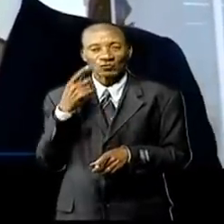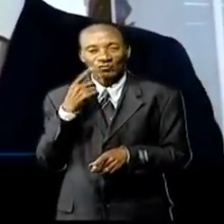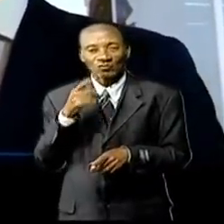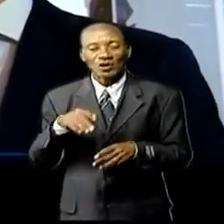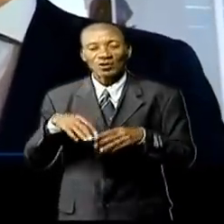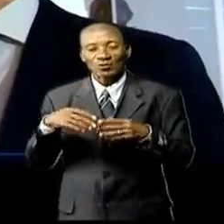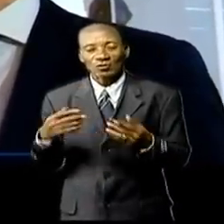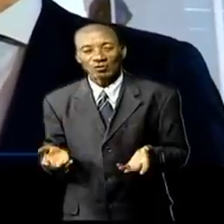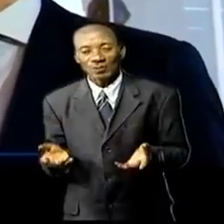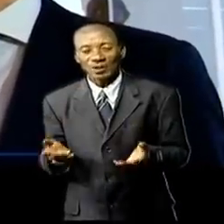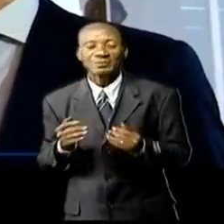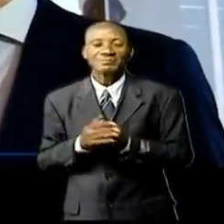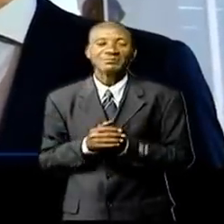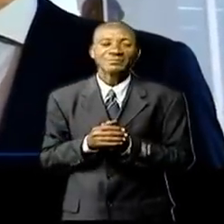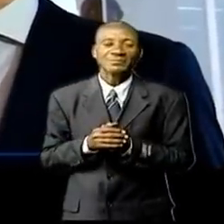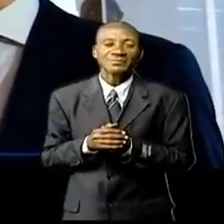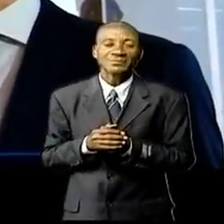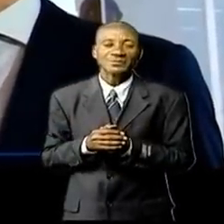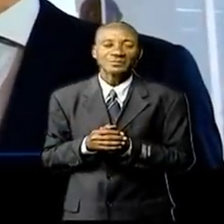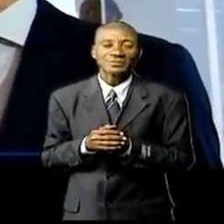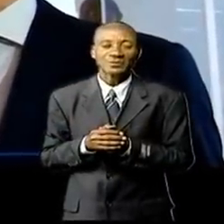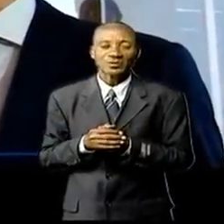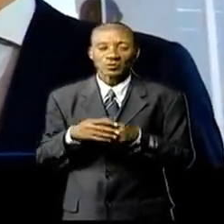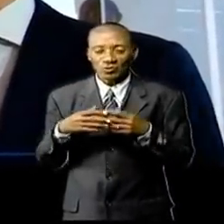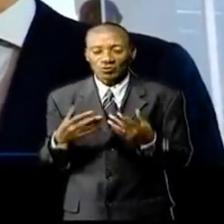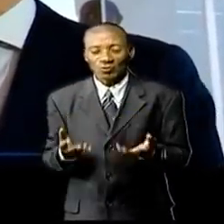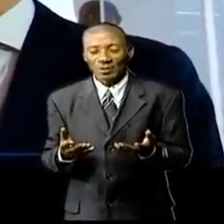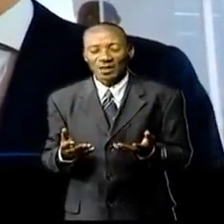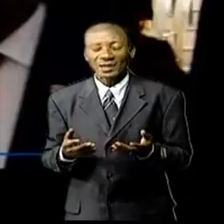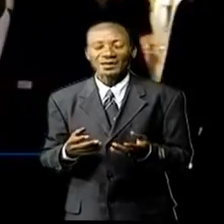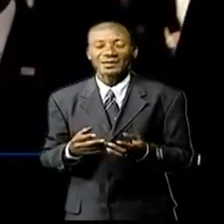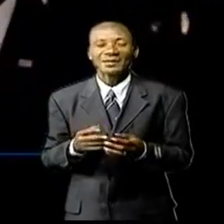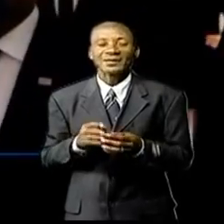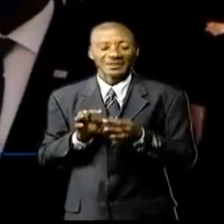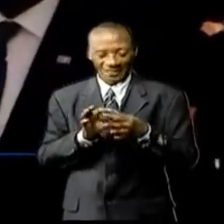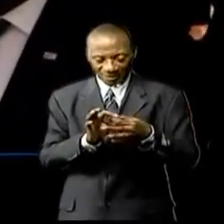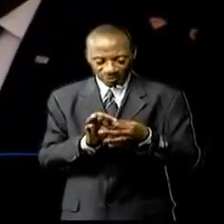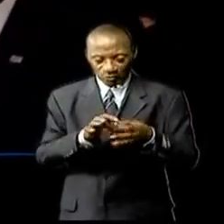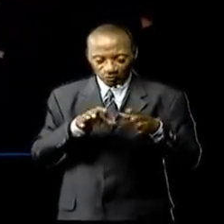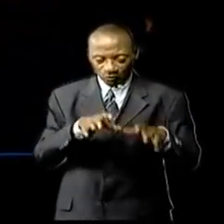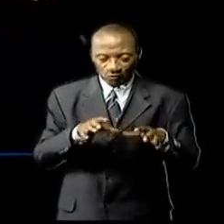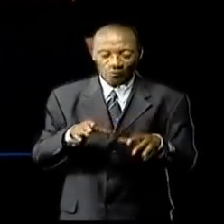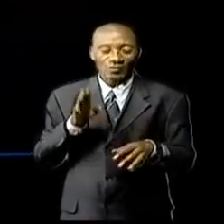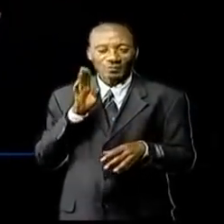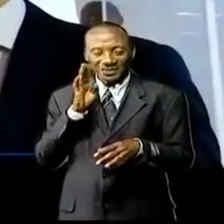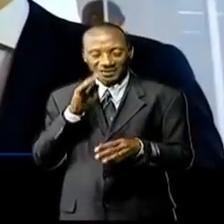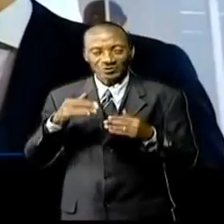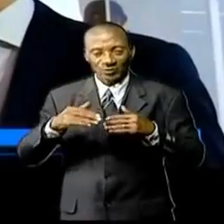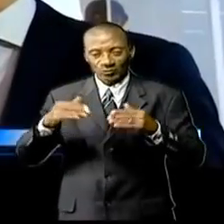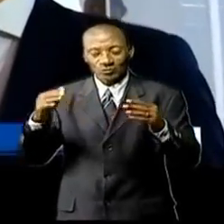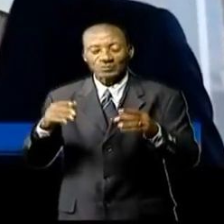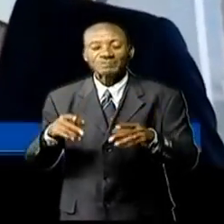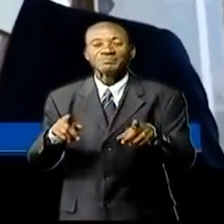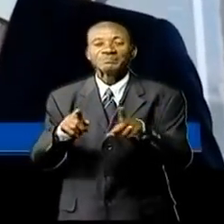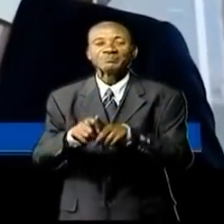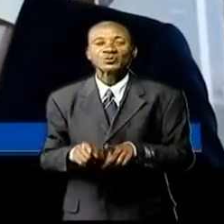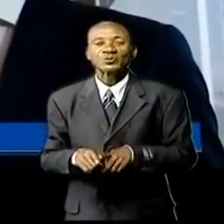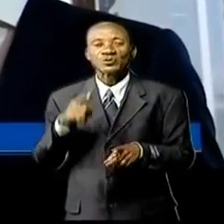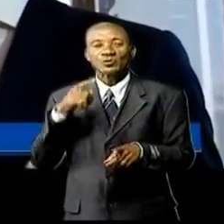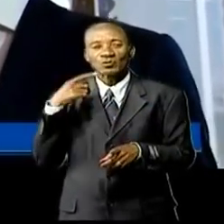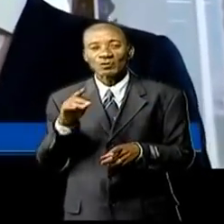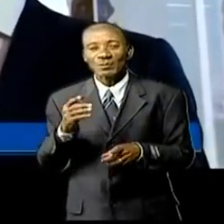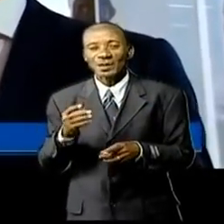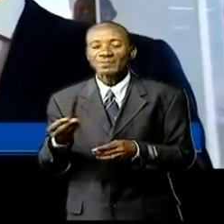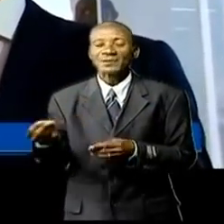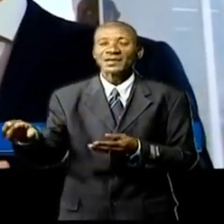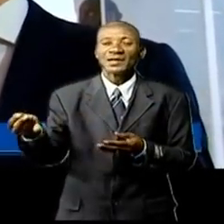acquérie dans le passé, et de la restituer si la question est posée et si ça peut se faire dans les bonnes conditions. Je pense que